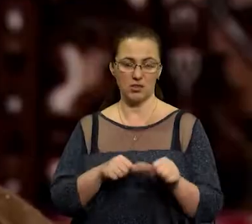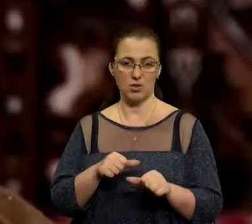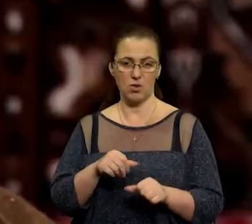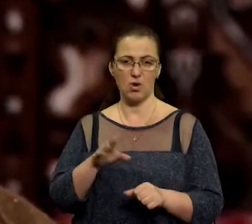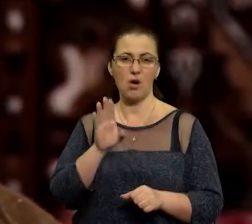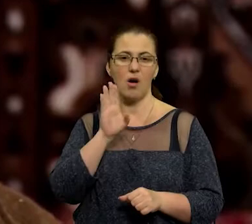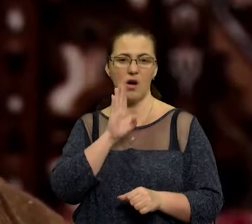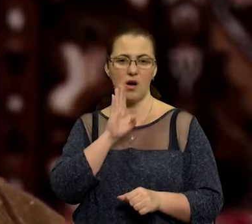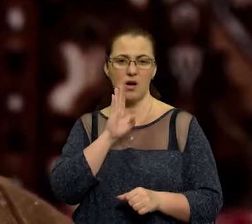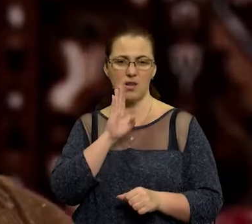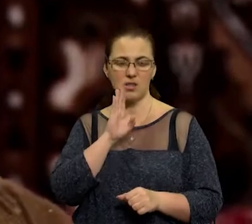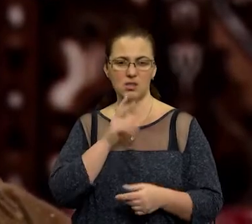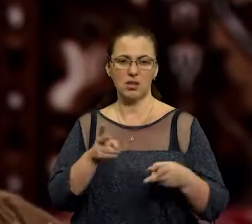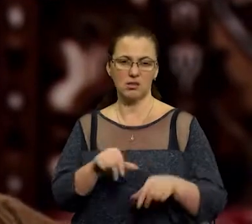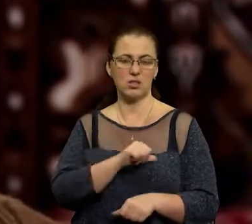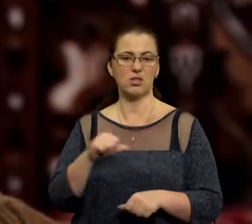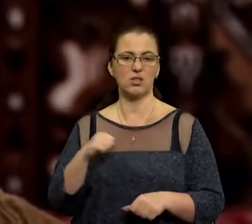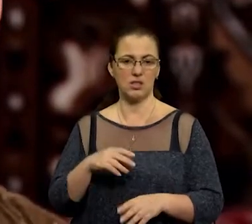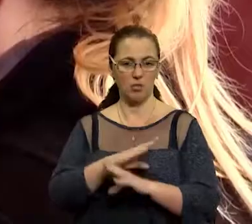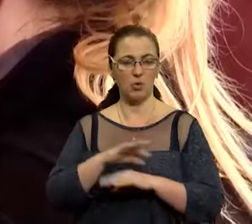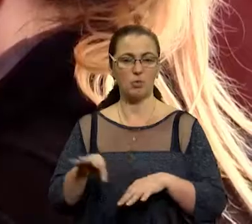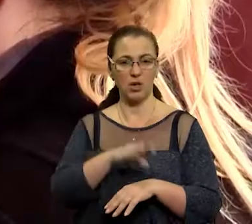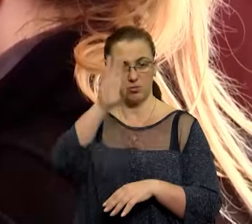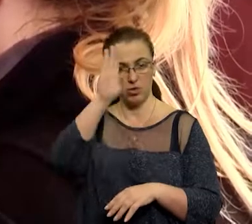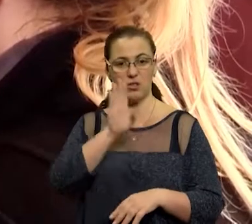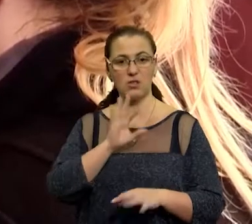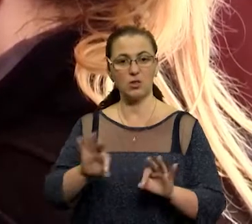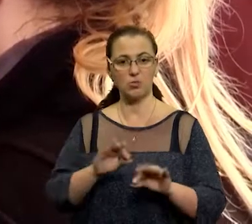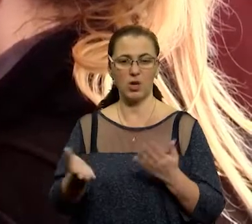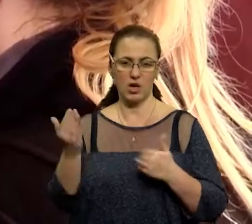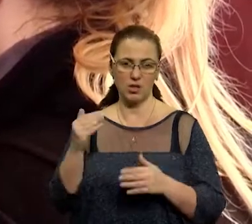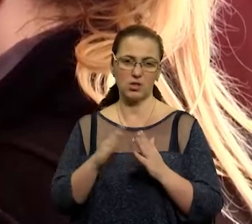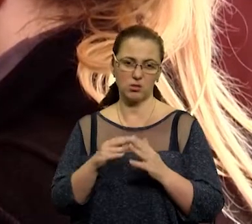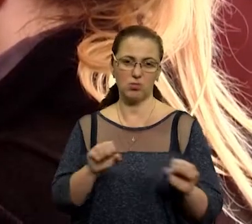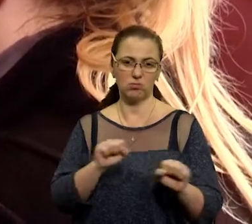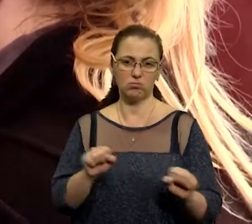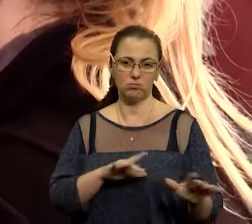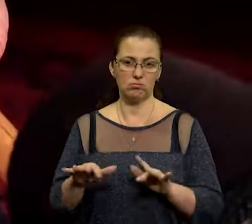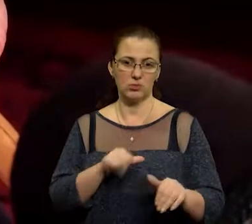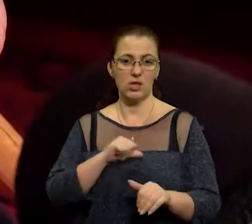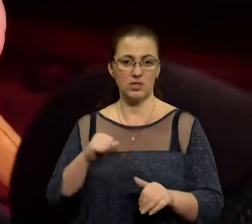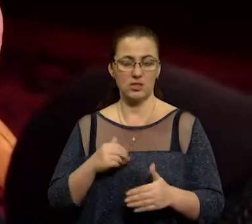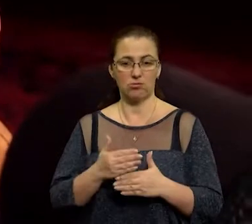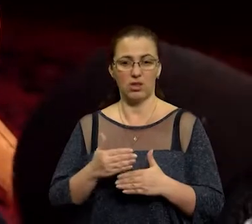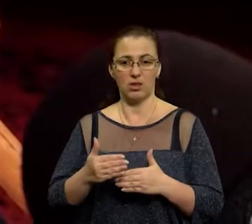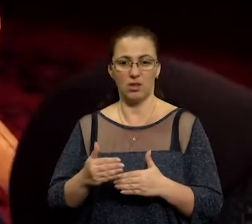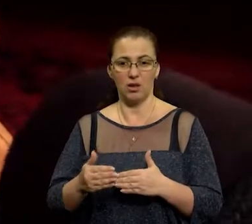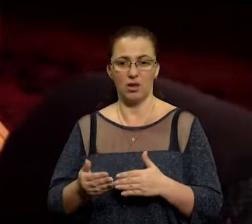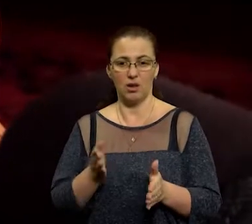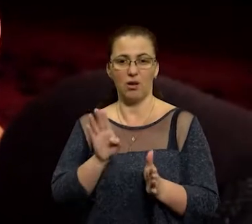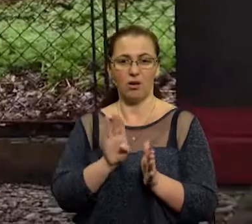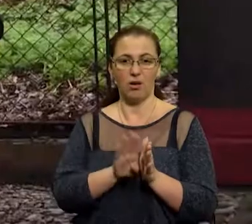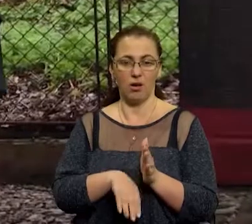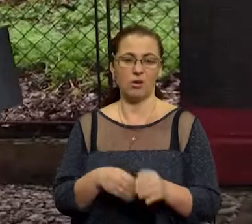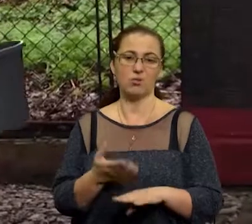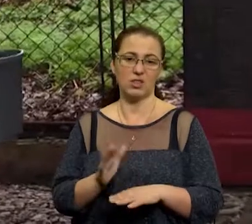наодинці, помер коханий чоловік. Жінка розповідає, раніше вдома порались самотужки, та з часом ставало все важче. Тепер усе її